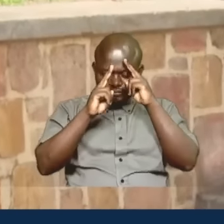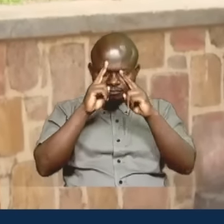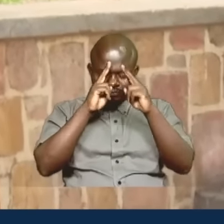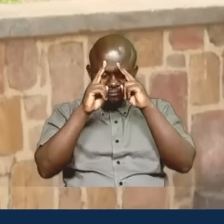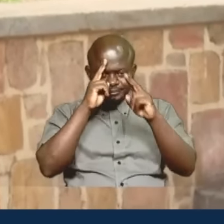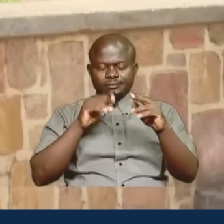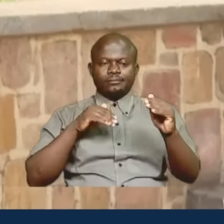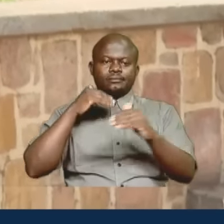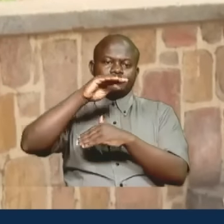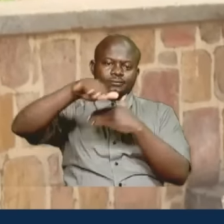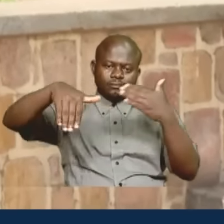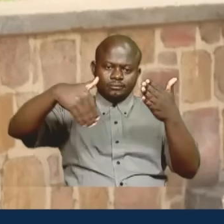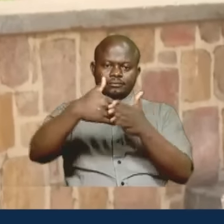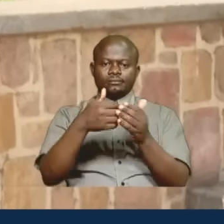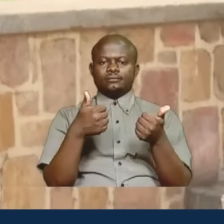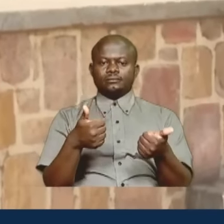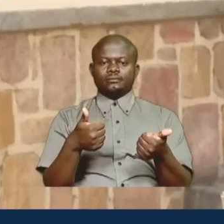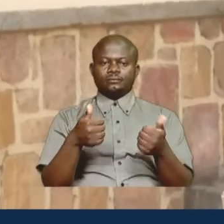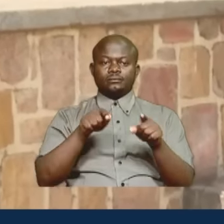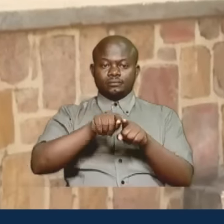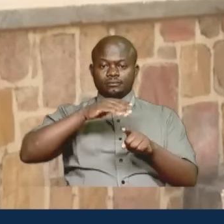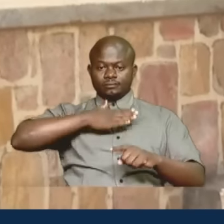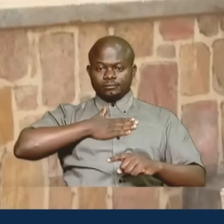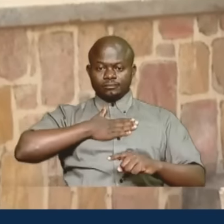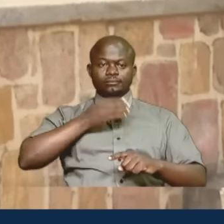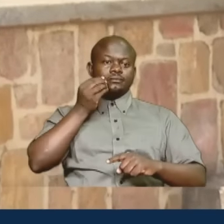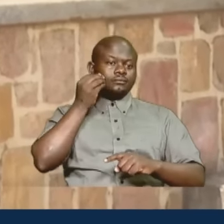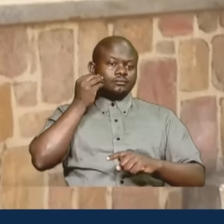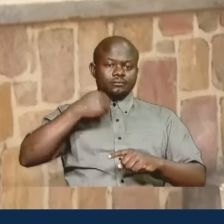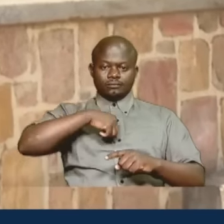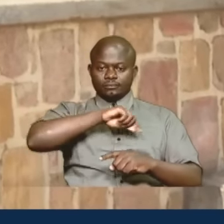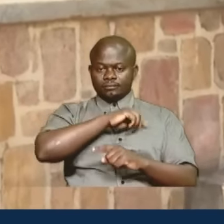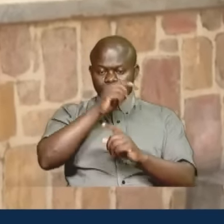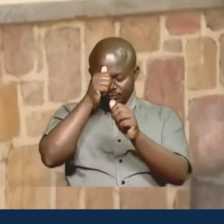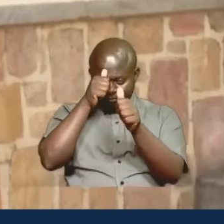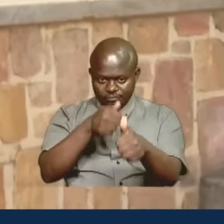byose biba ari byiza. Njye nk'iwanjye birakurikizwa, kubera yuko